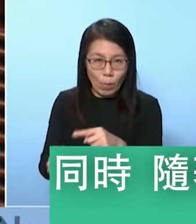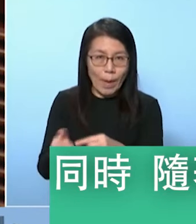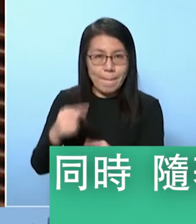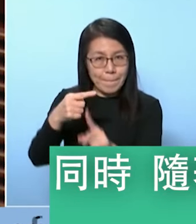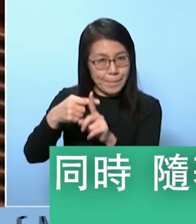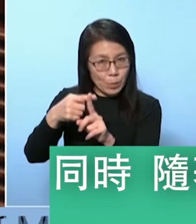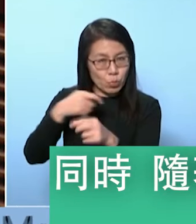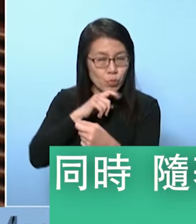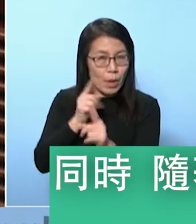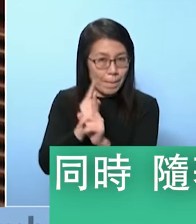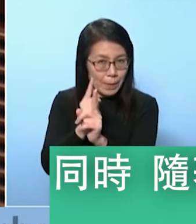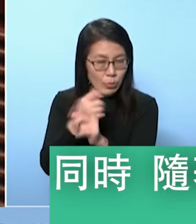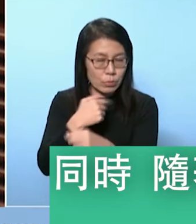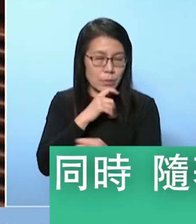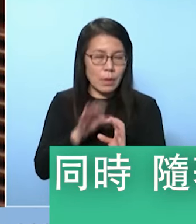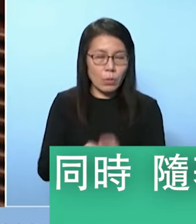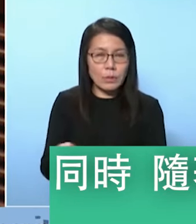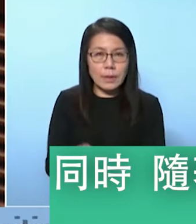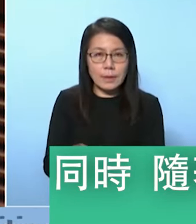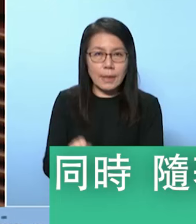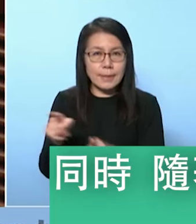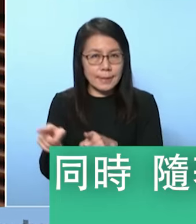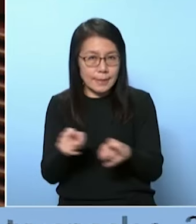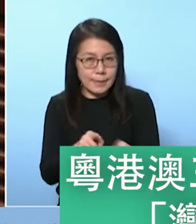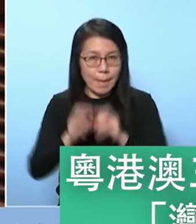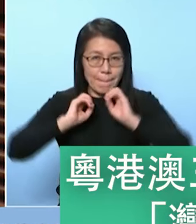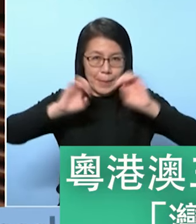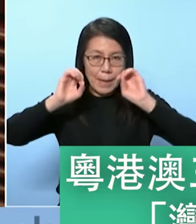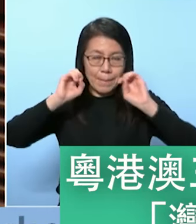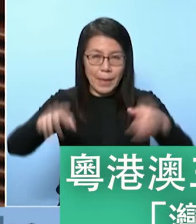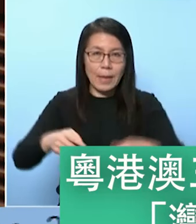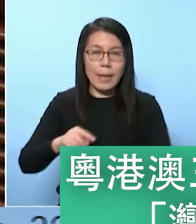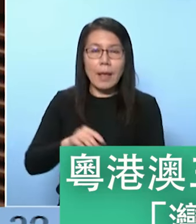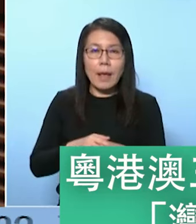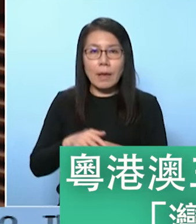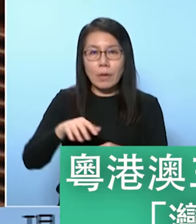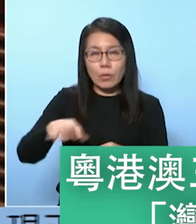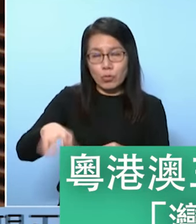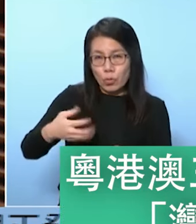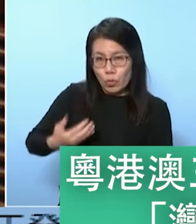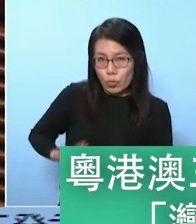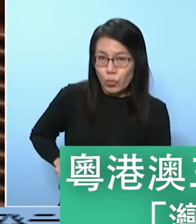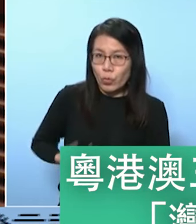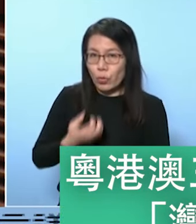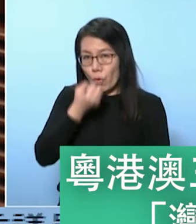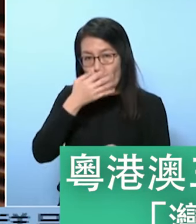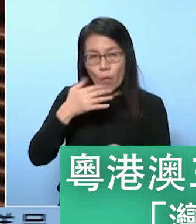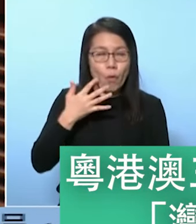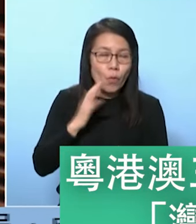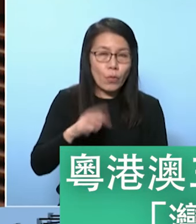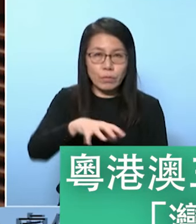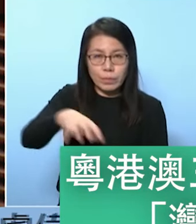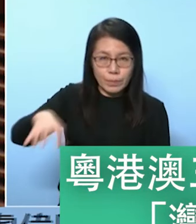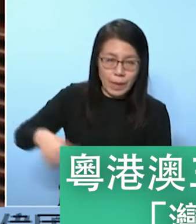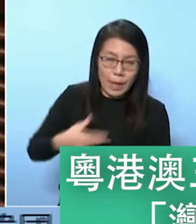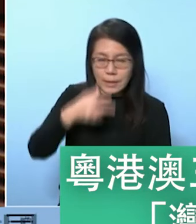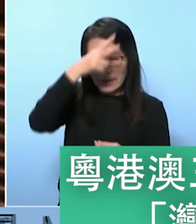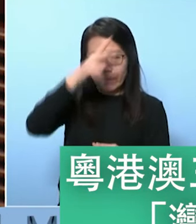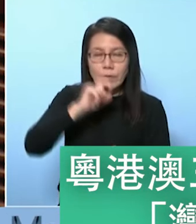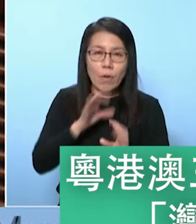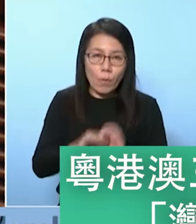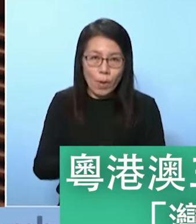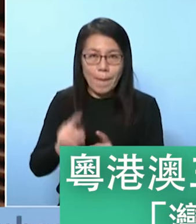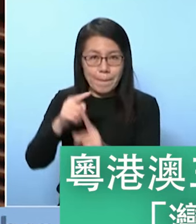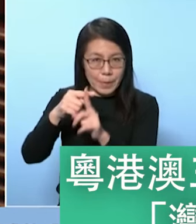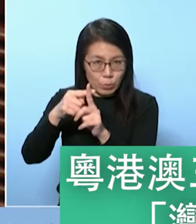準共同需求指引的公布，粵港澳三地政府亦都簽署了關於共同促進灣區標